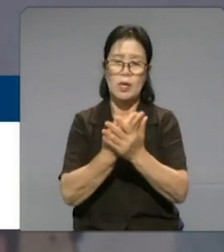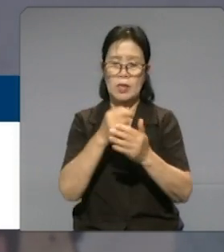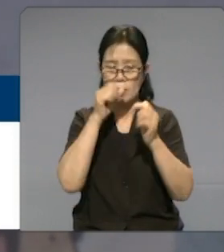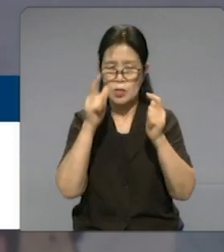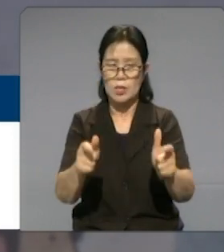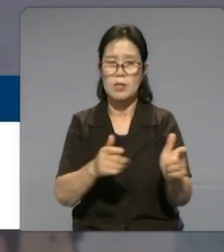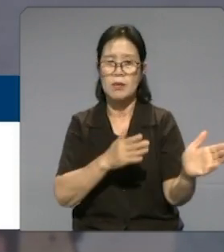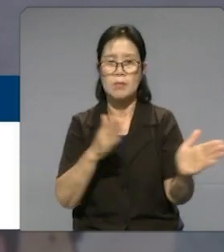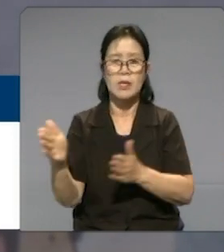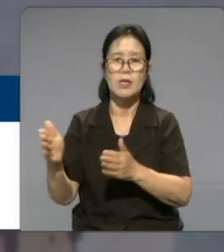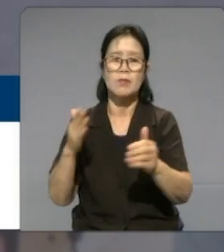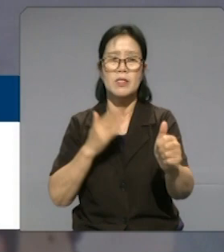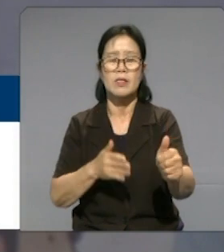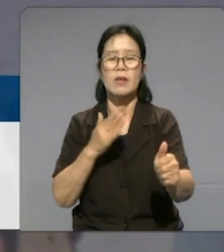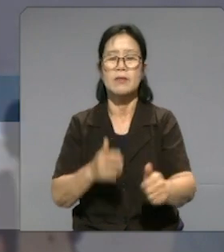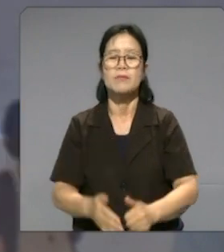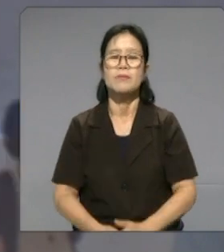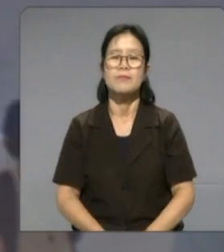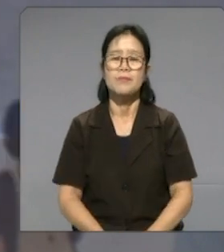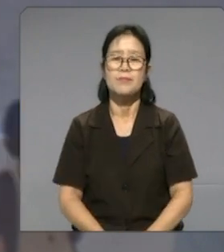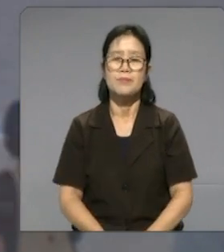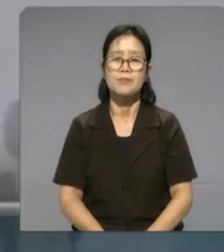대도약의 계기를 마련합시다.